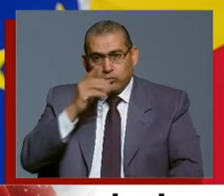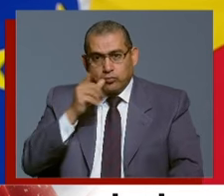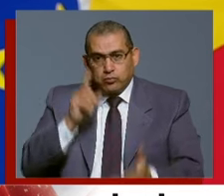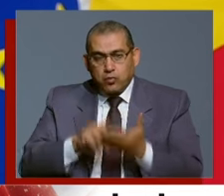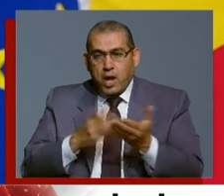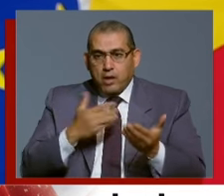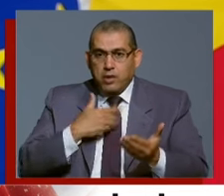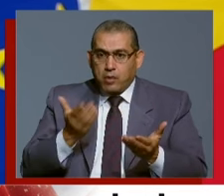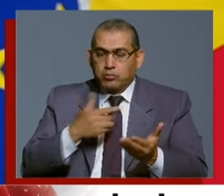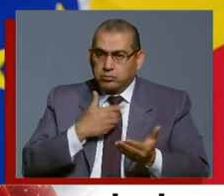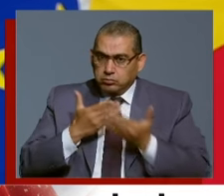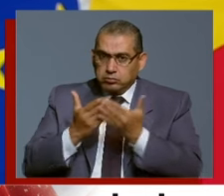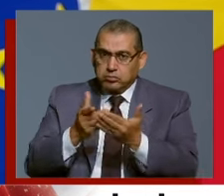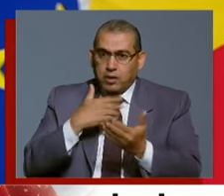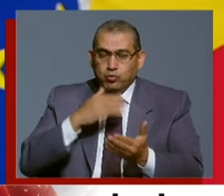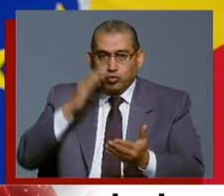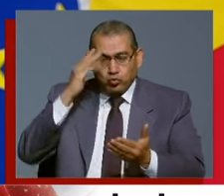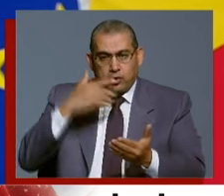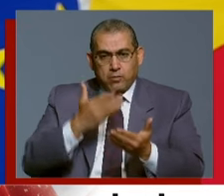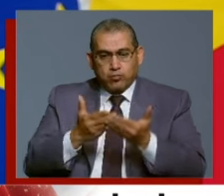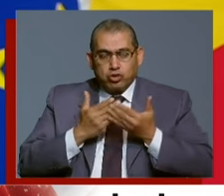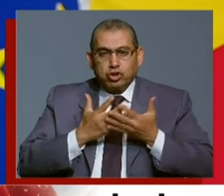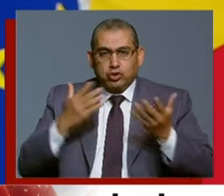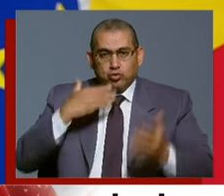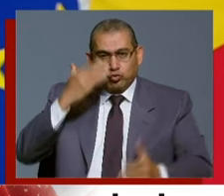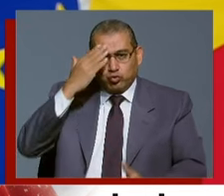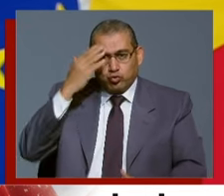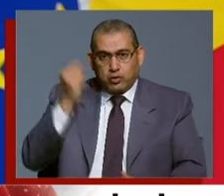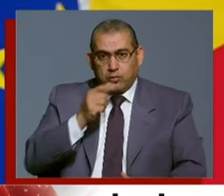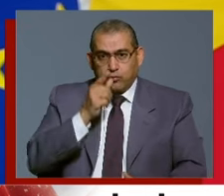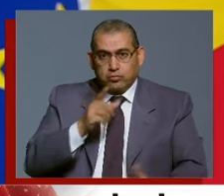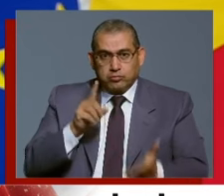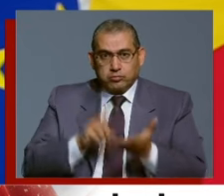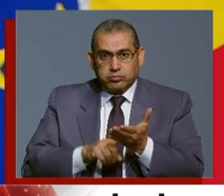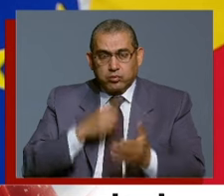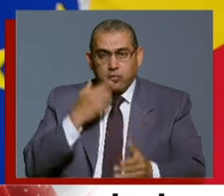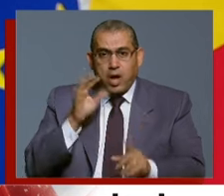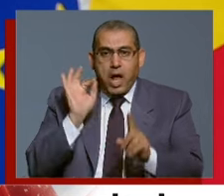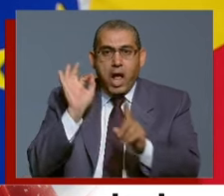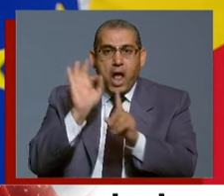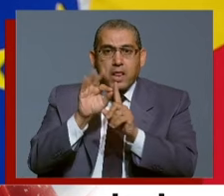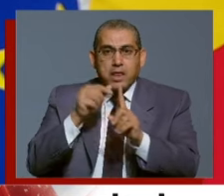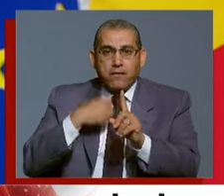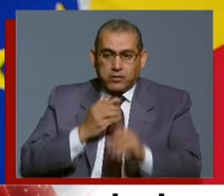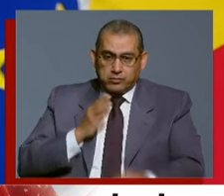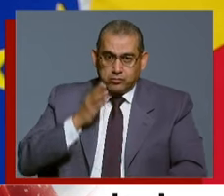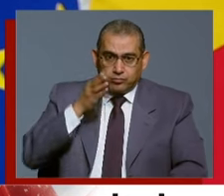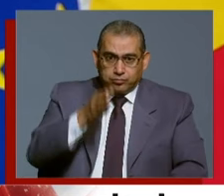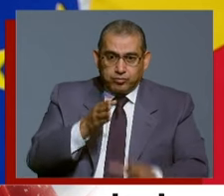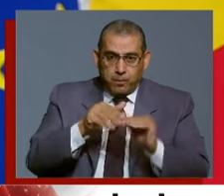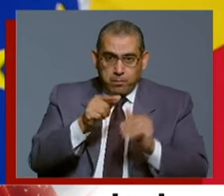التي قدمتوها لنا، وهذه هي أحد أهداف زيارتي